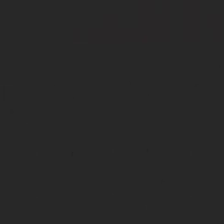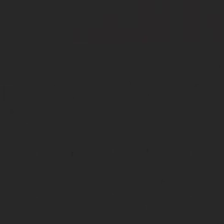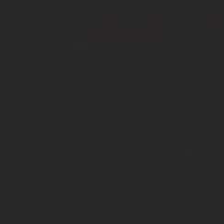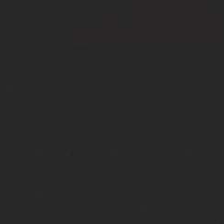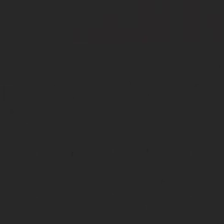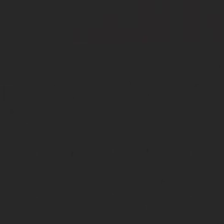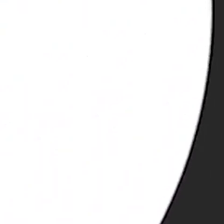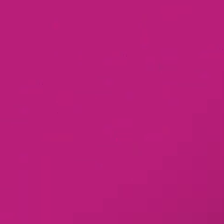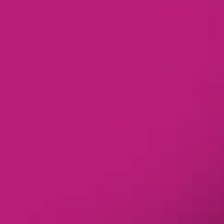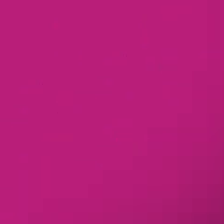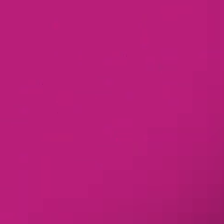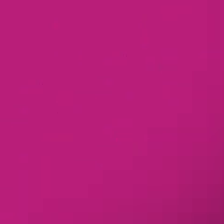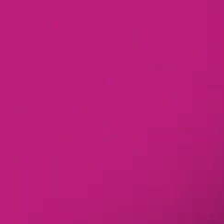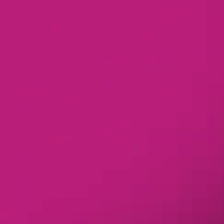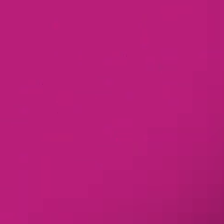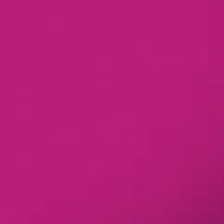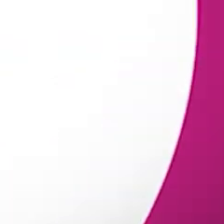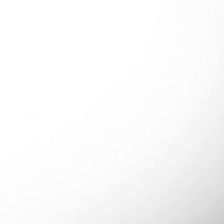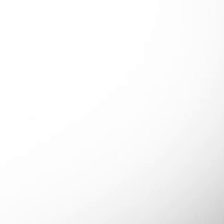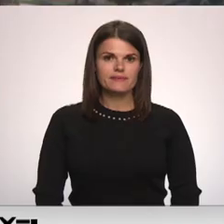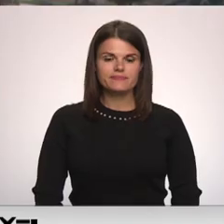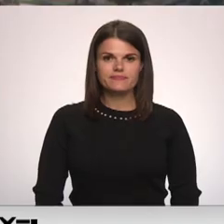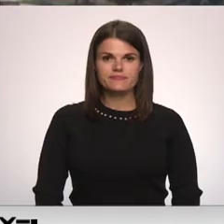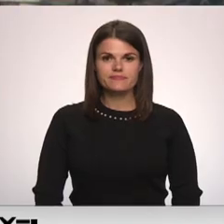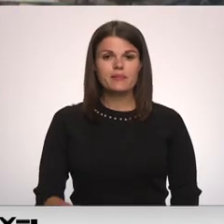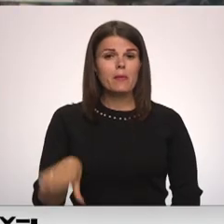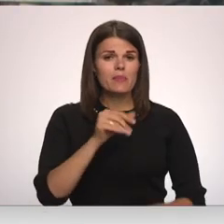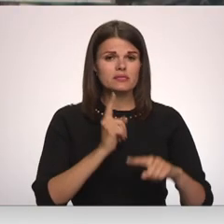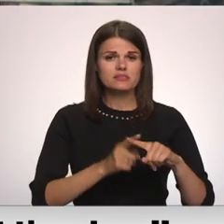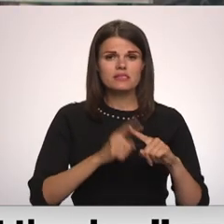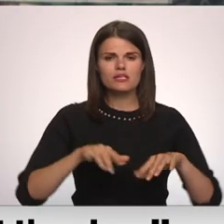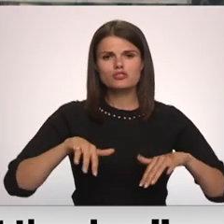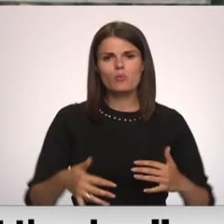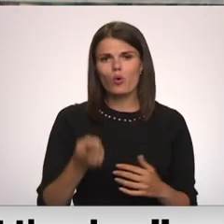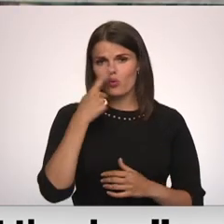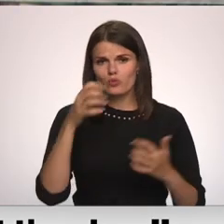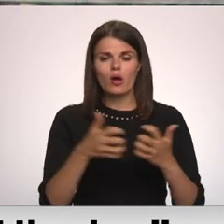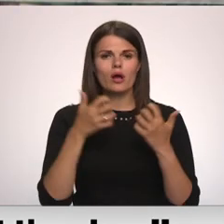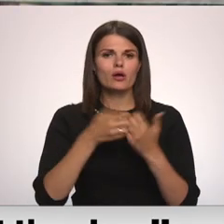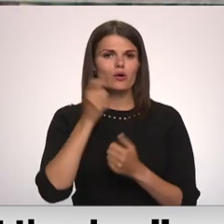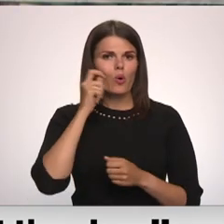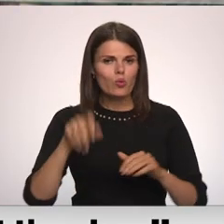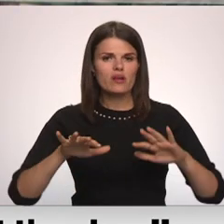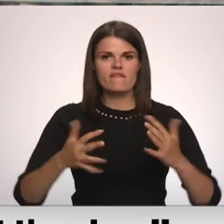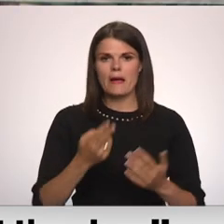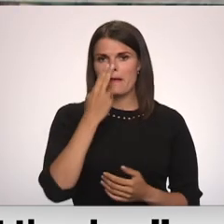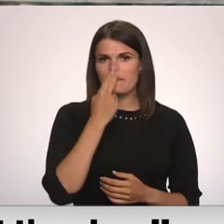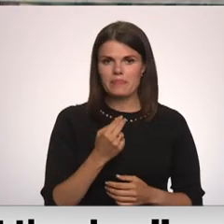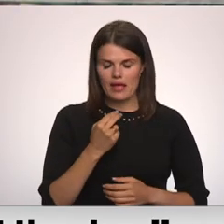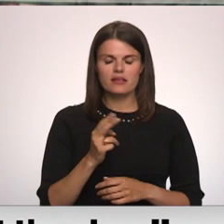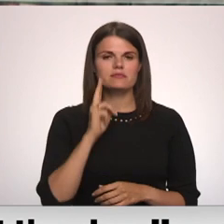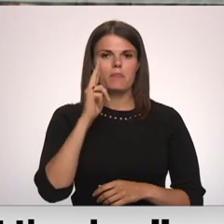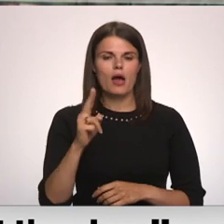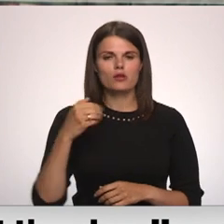Re! Viss ēters ir te! Mēs nedrīkstam nogurt no kara Ukrainā vai pie tā pierast, pārliecināts kāds